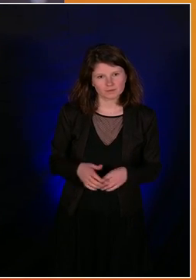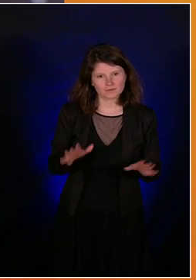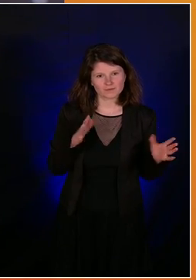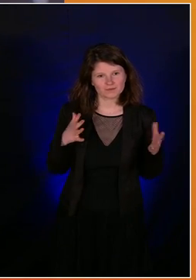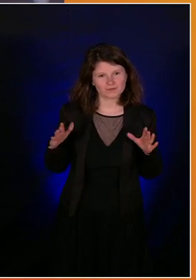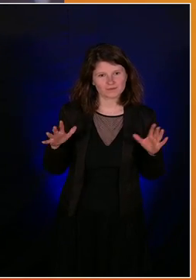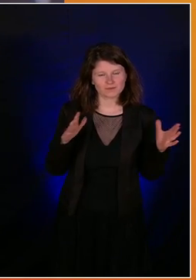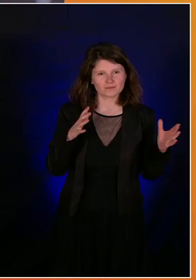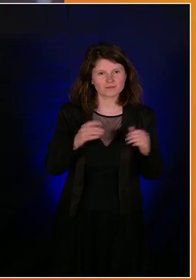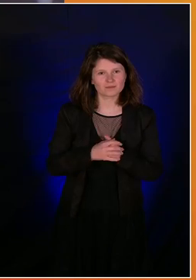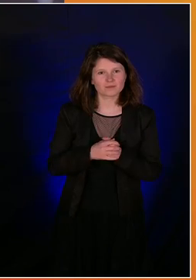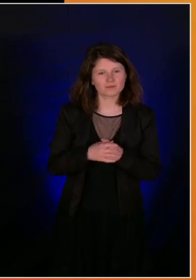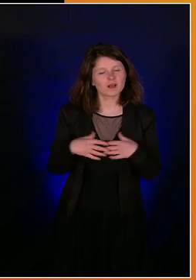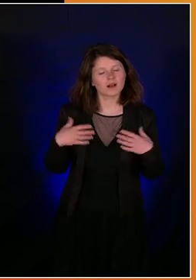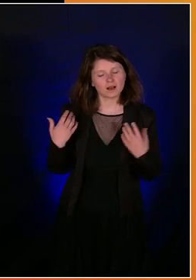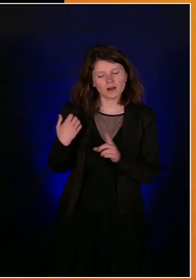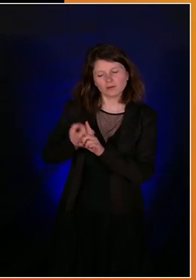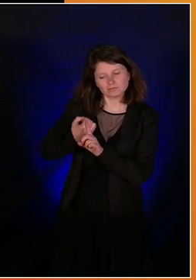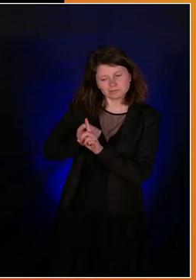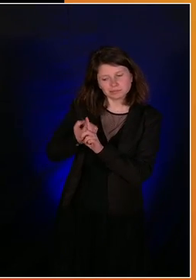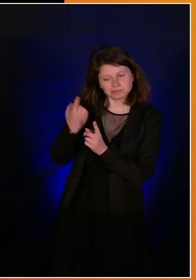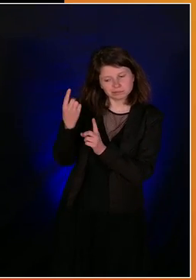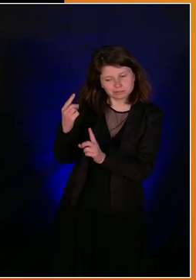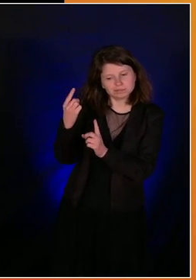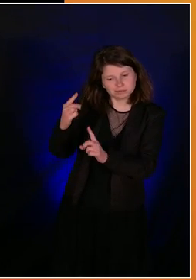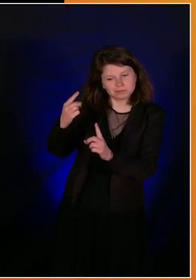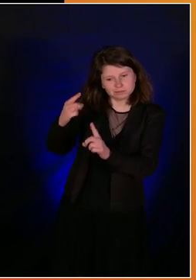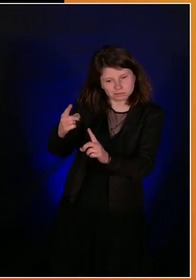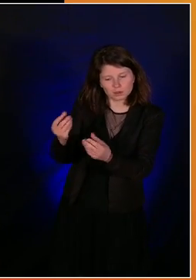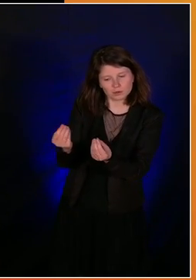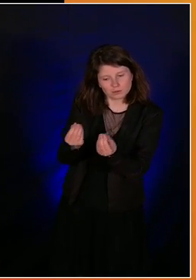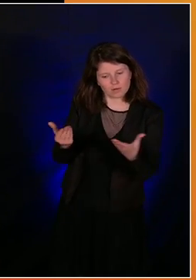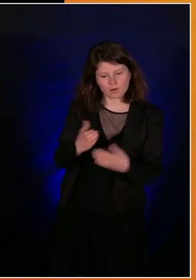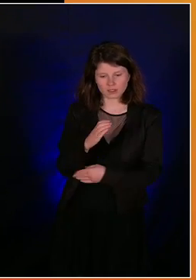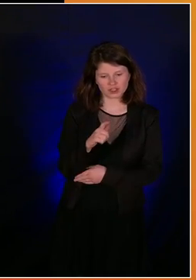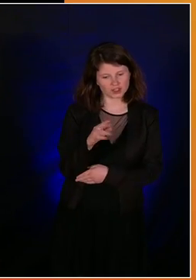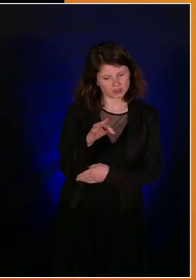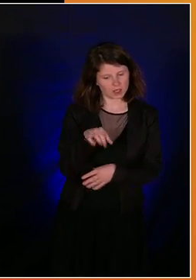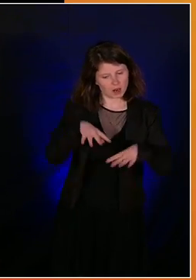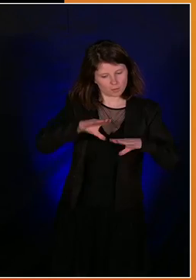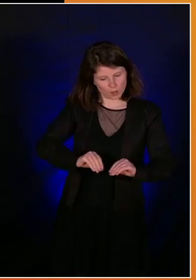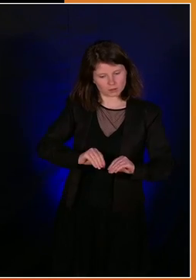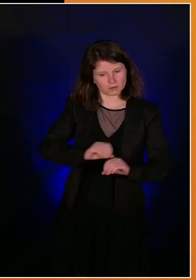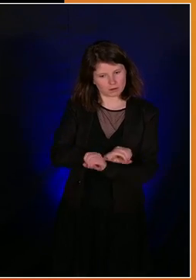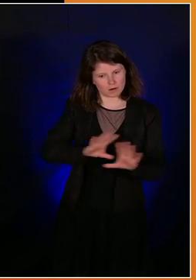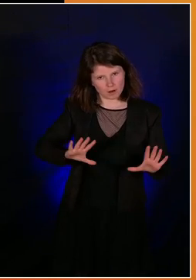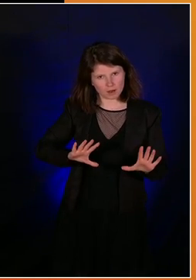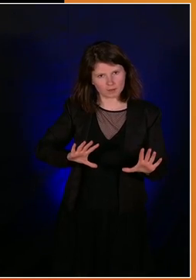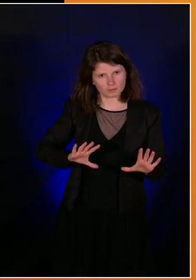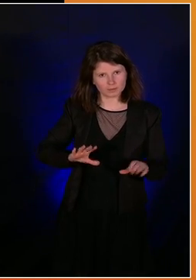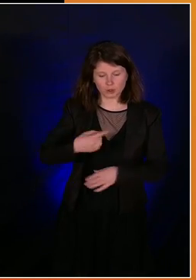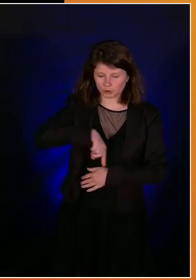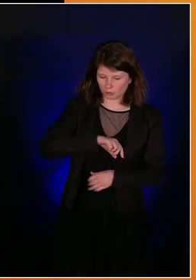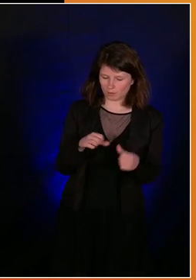eux alors cette lutte a permis d'affirmer des positions importantes de la CGT nous luttons contre les